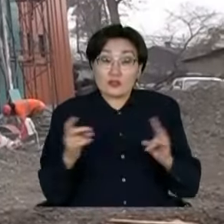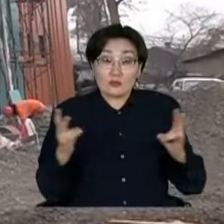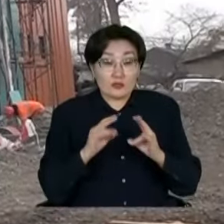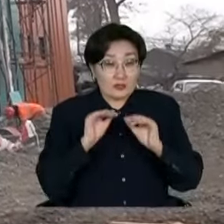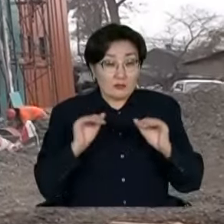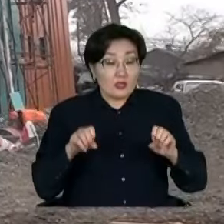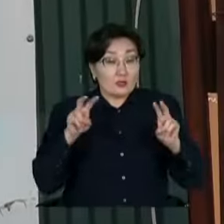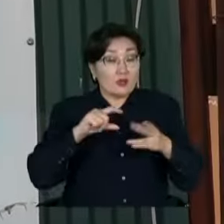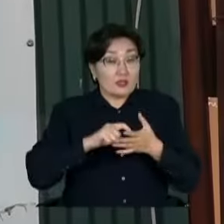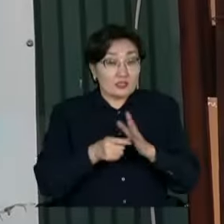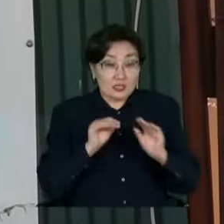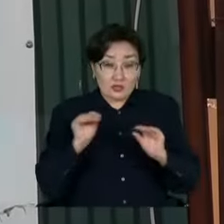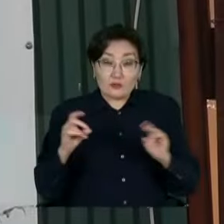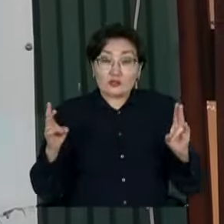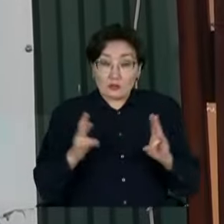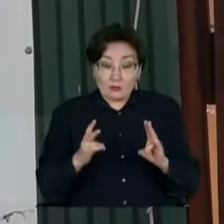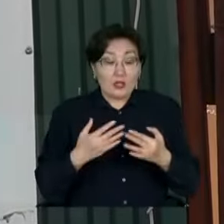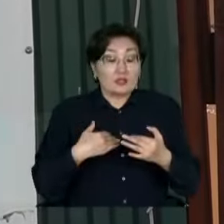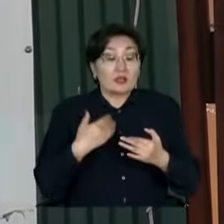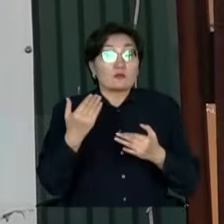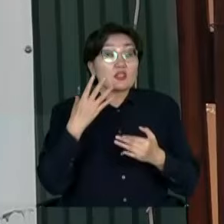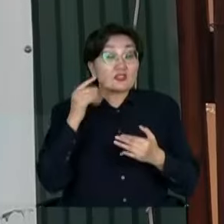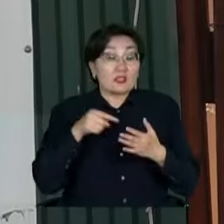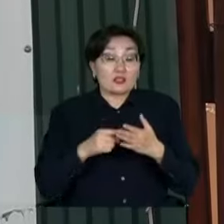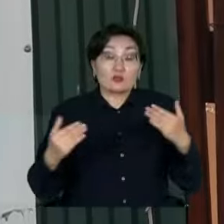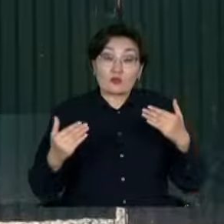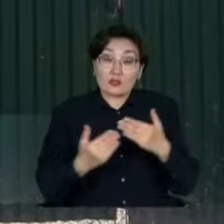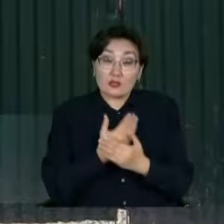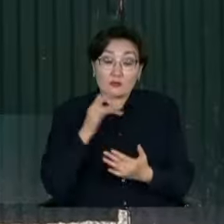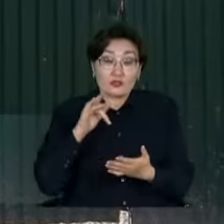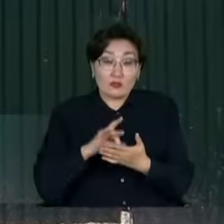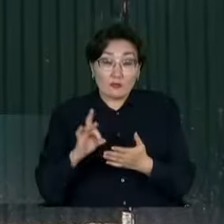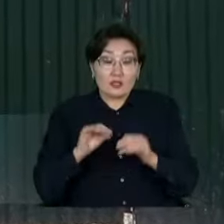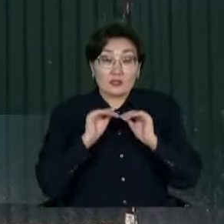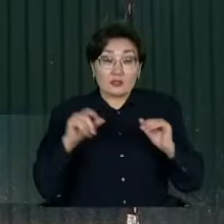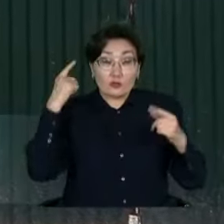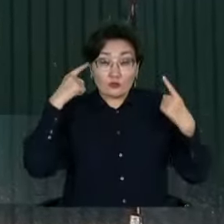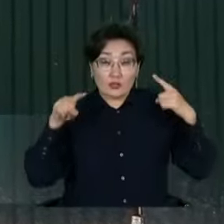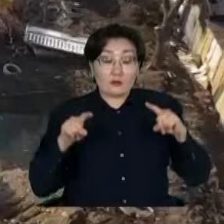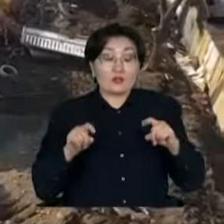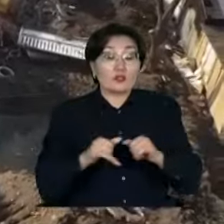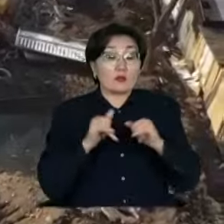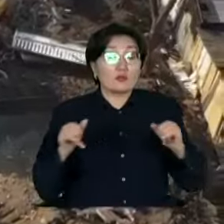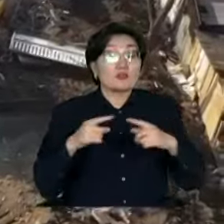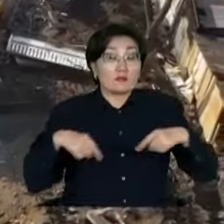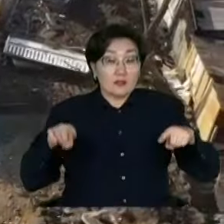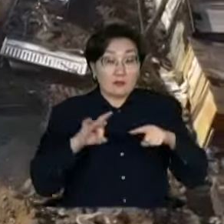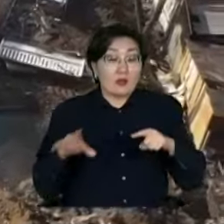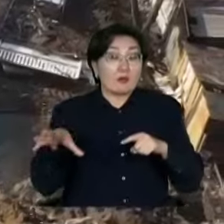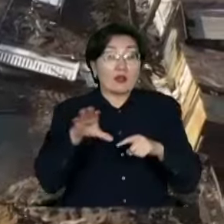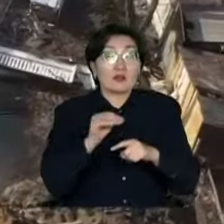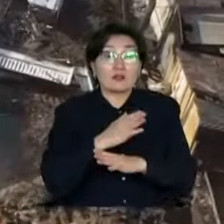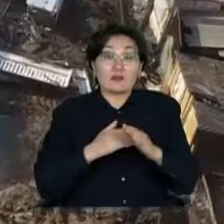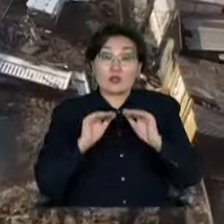арнайы кабинеттер жабдықталуы тиіс. Біздің Алматыдағы инновациялық орталық, балалар шығармашылығы орталығы. Бәрі инклюзивті.